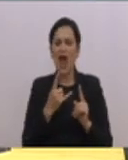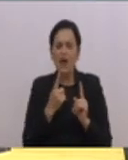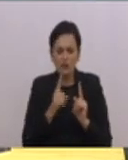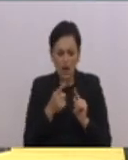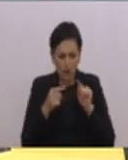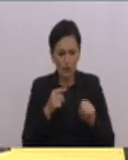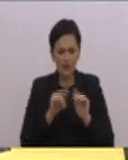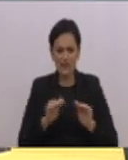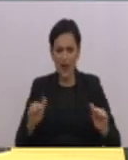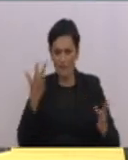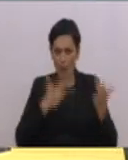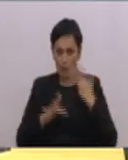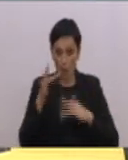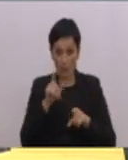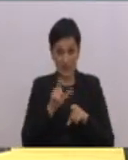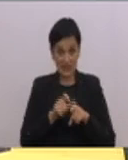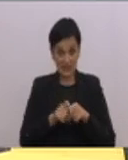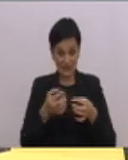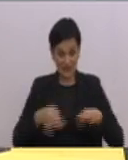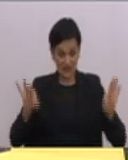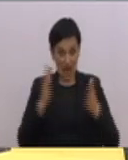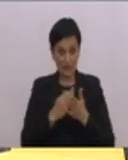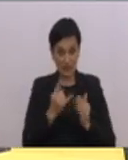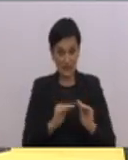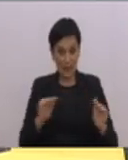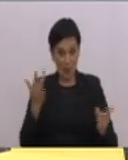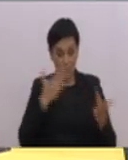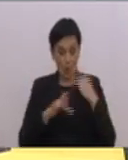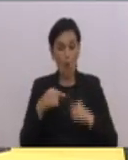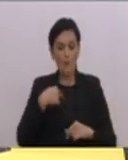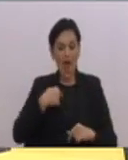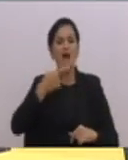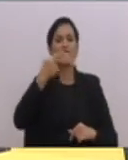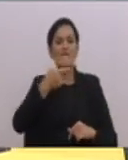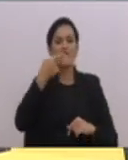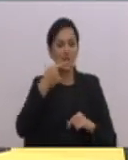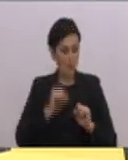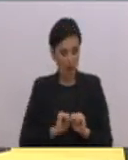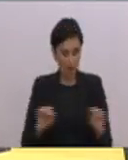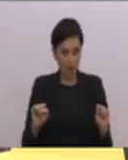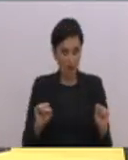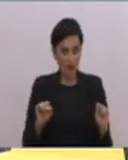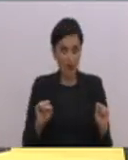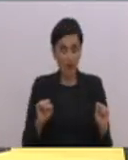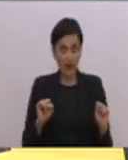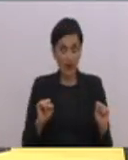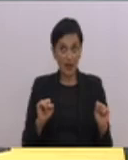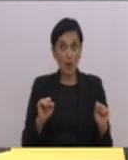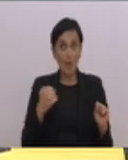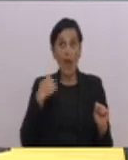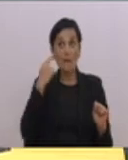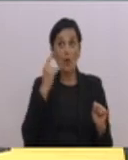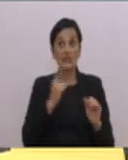პორნოგრაფია? სიტყვის თავისუფლება, საბავშვო პორნოგრაფია, ანუ მე რომ ვილაპარაკო ამაზე არ შეიძლება? მე მგონი